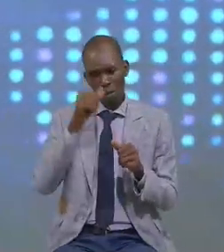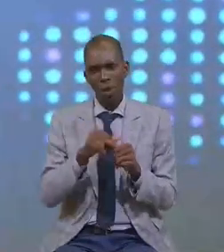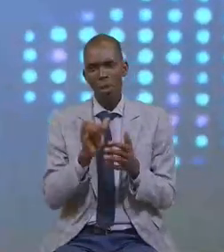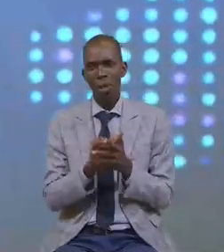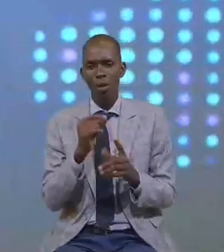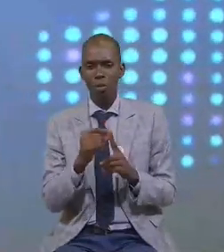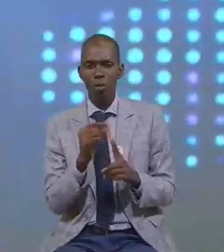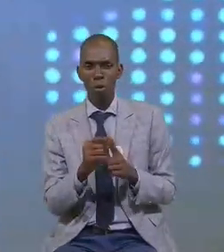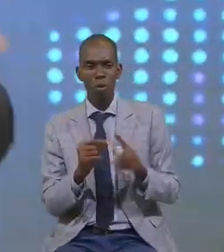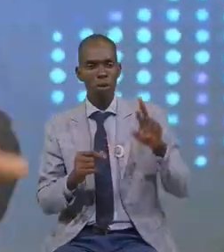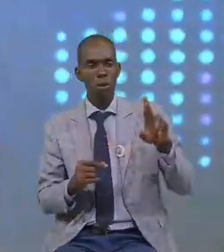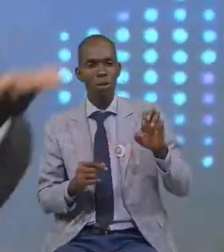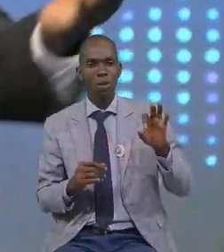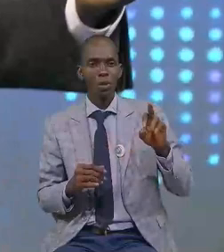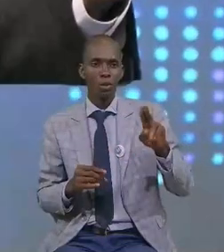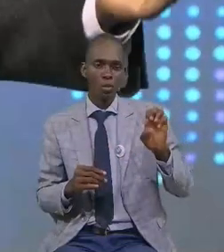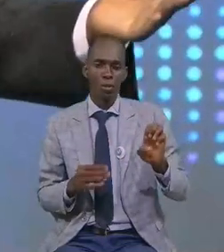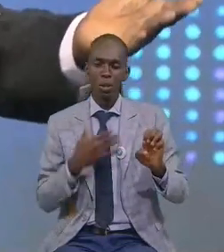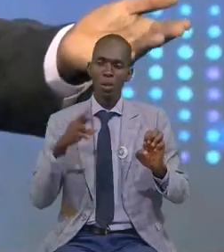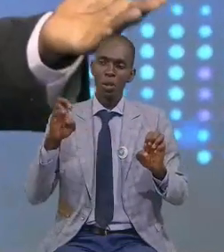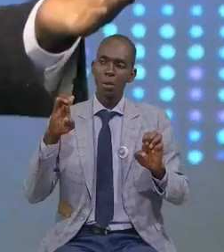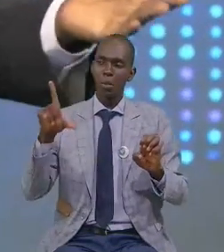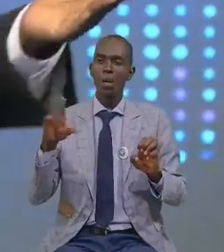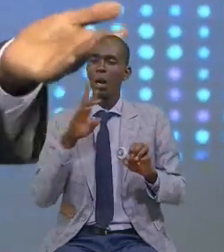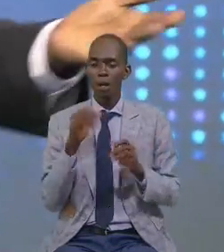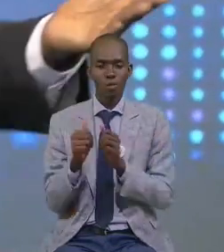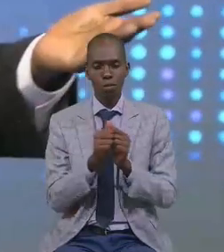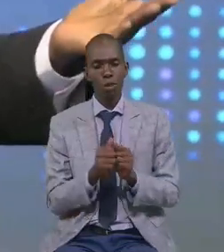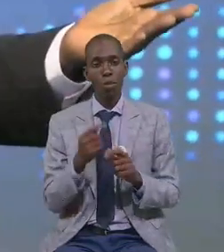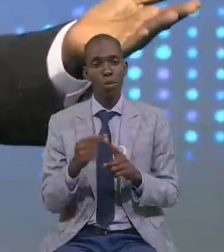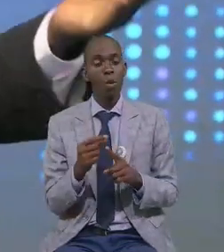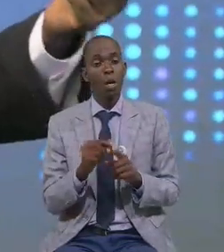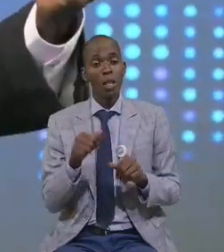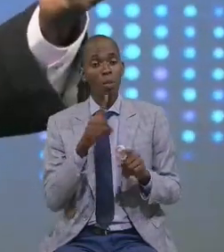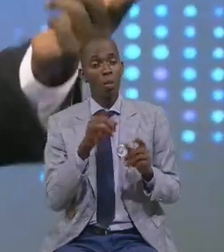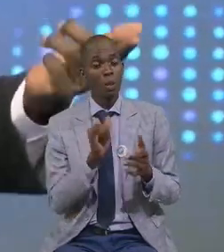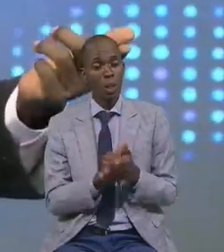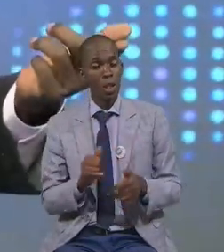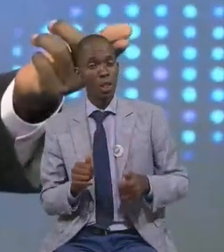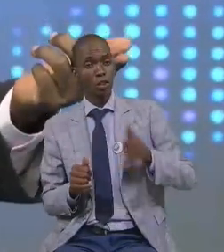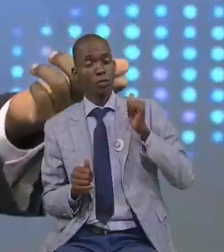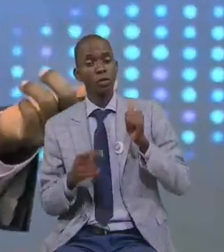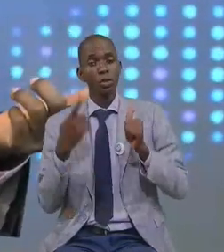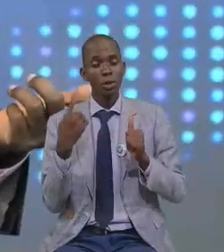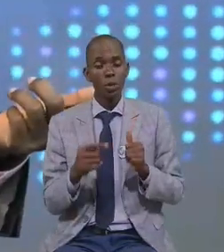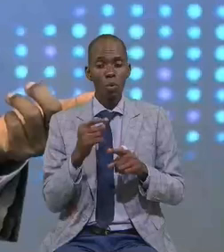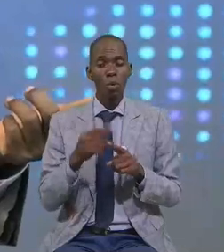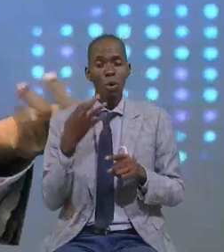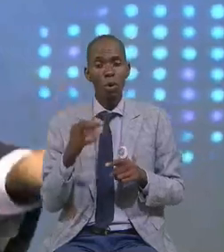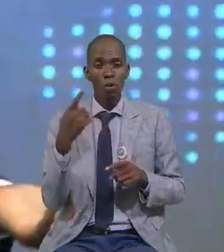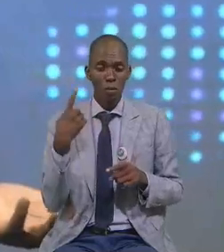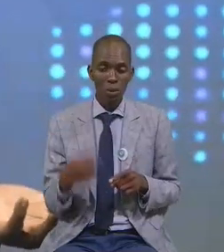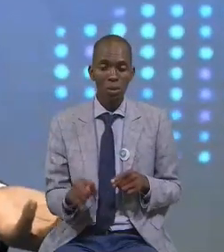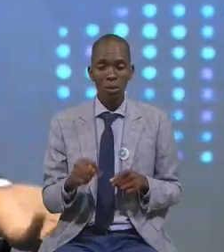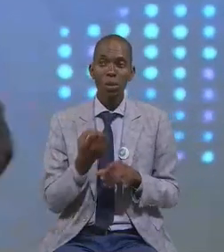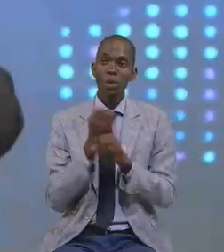mots, ils sont ensemble, ils sont partenaires. Quelqu'un qui résiste à la voix du Sauveur, alors se